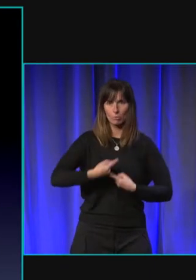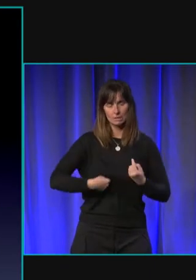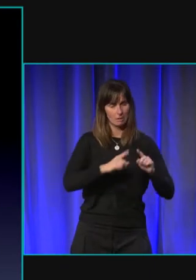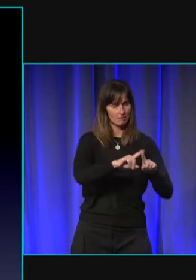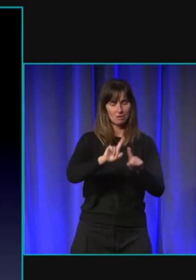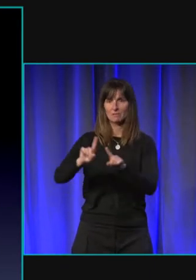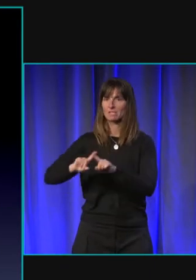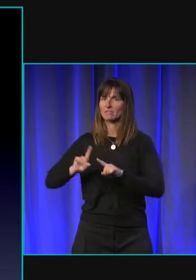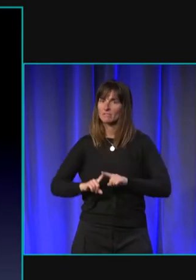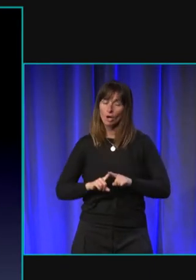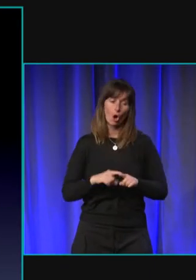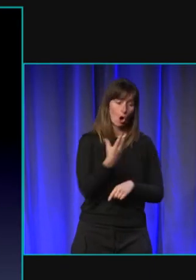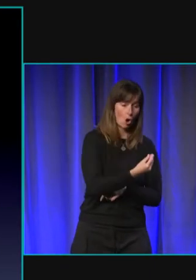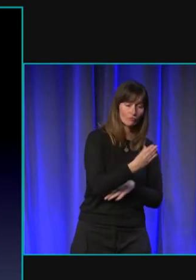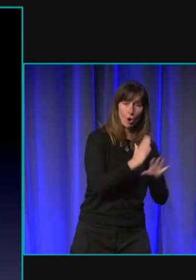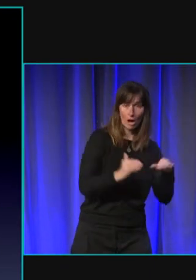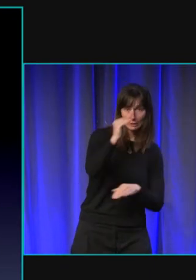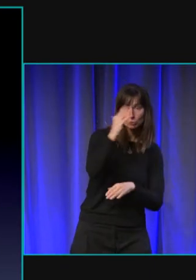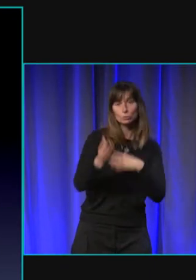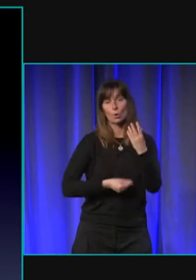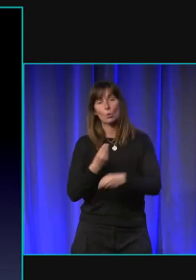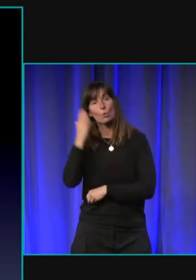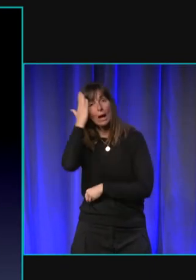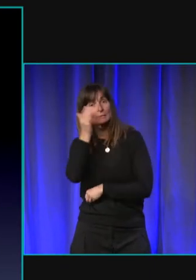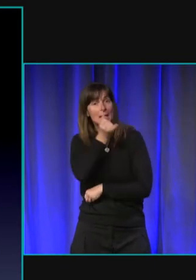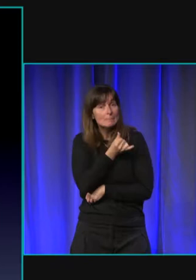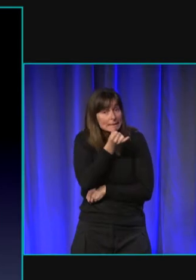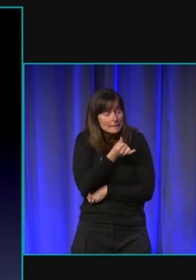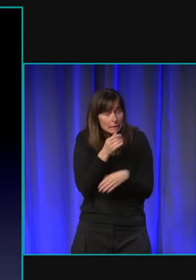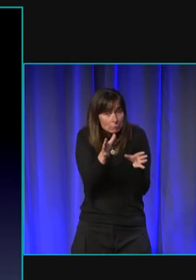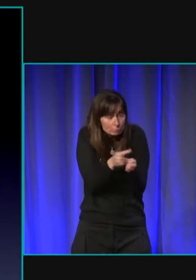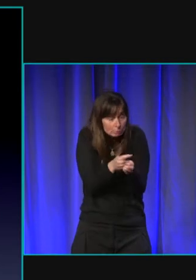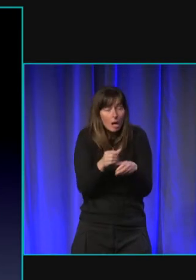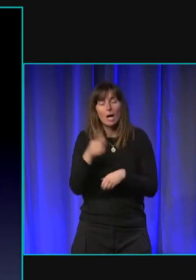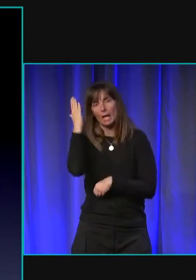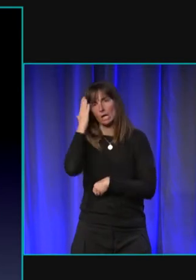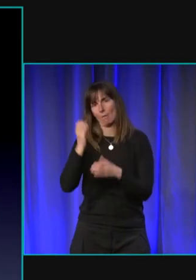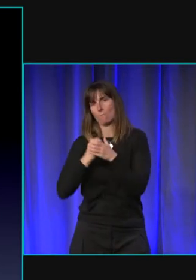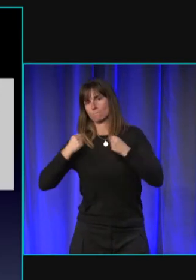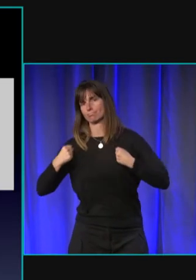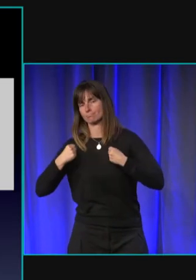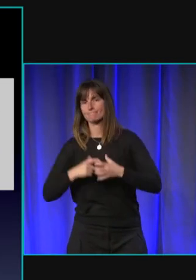entre les enfants et les adultes ou entre le petit animal et le gros animal.